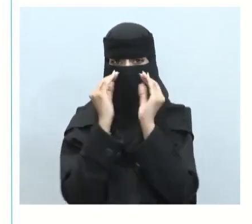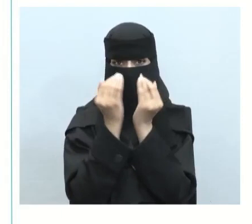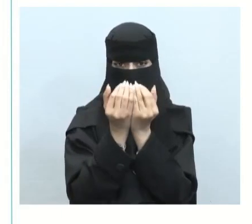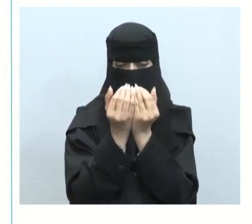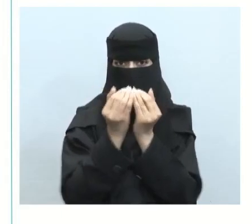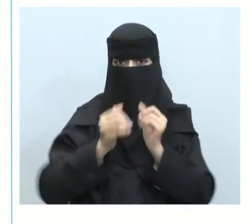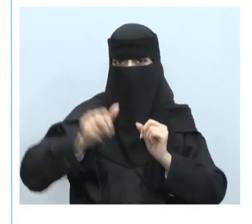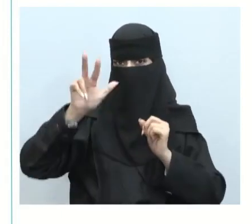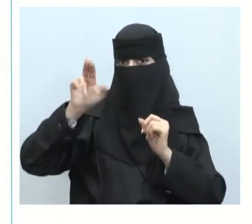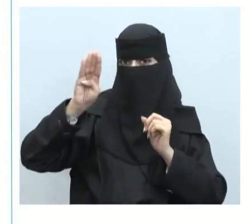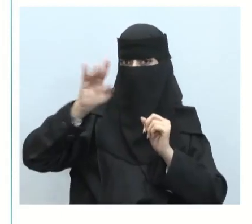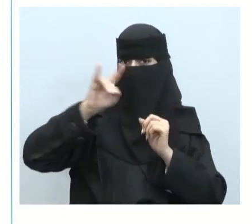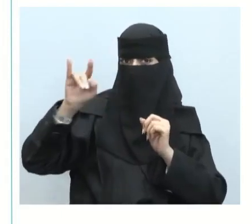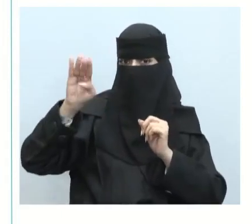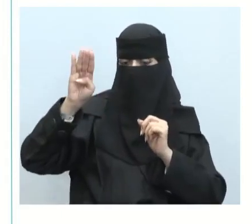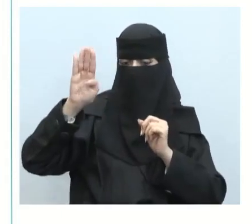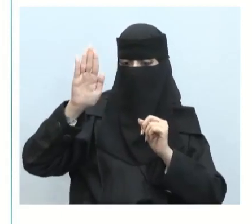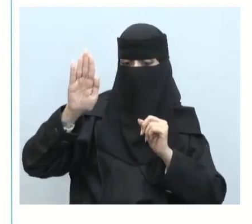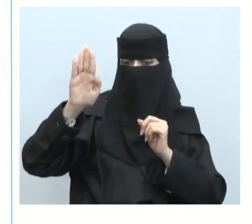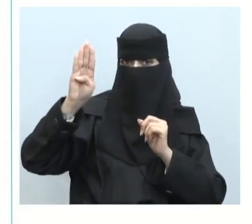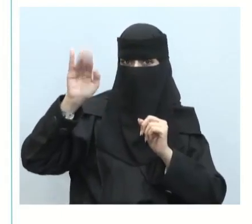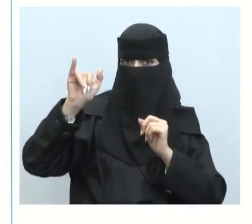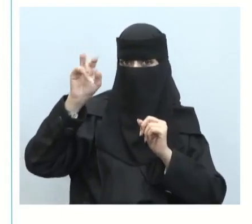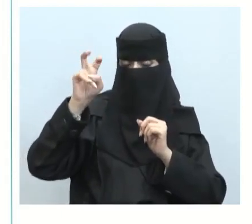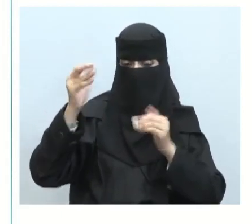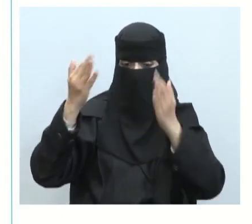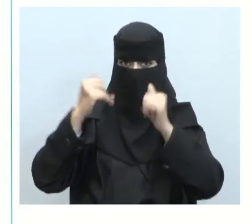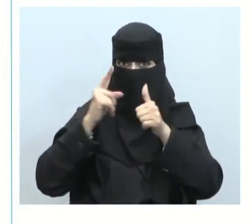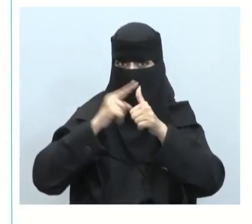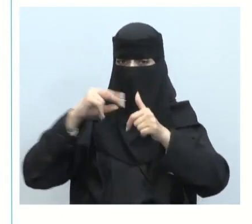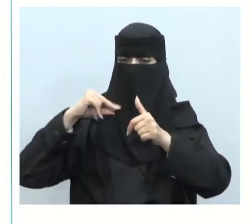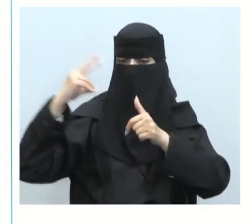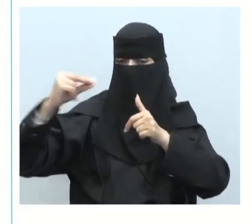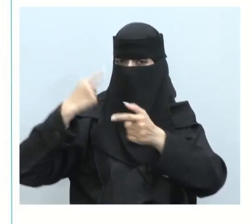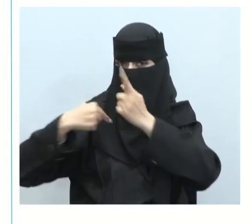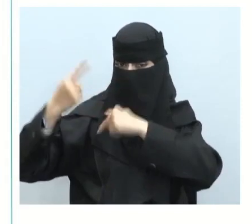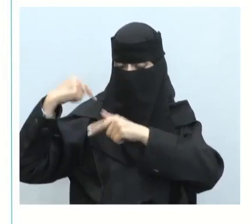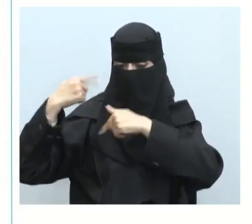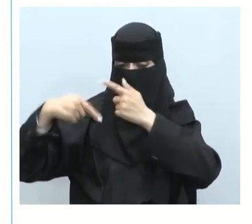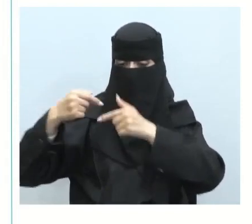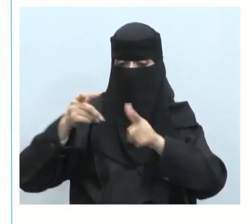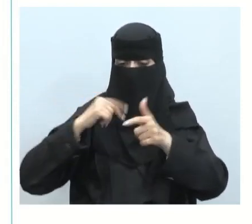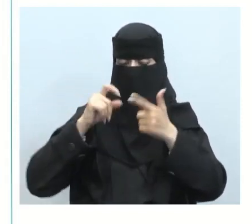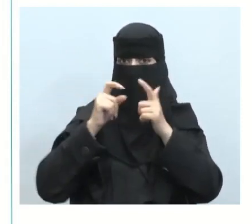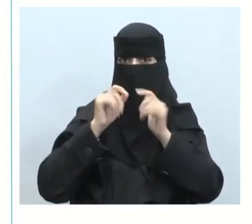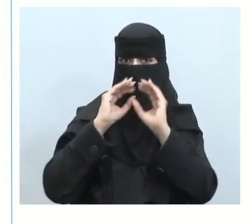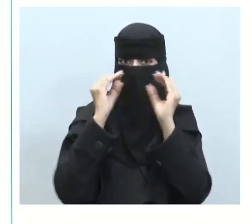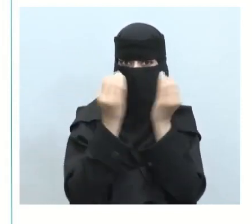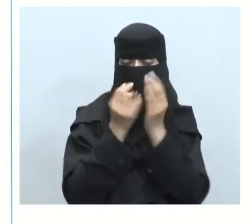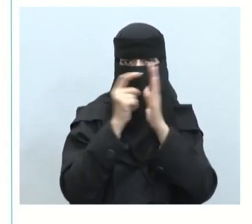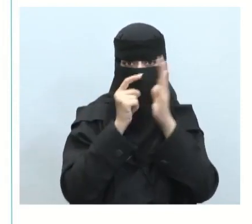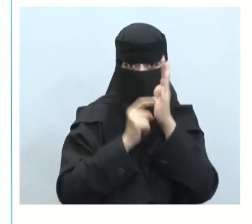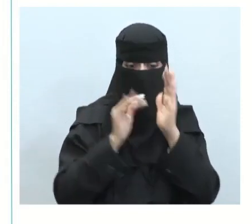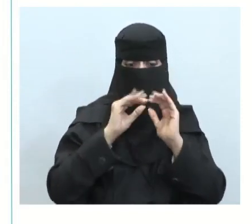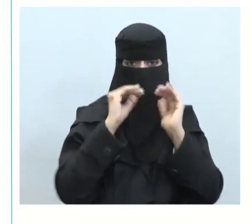الاداره قد يكون التقليديه الاداره التنظيميه الاداره السلوكيه